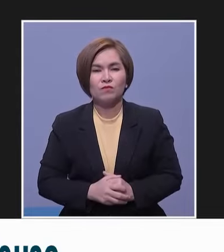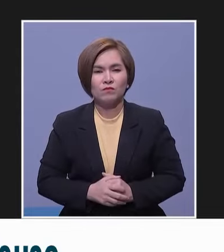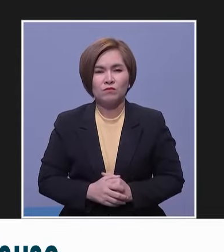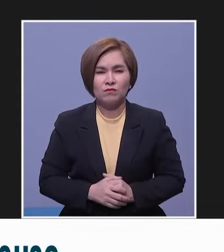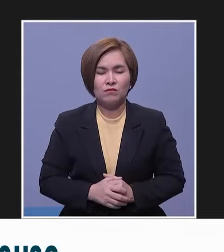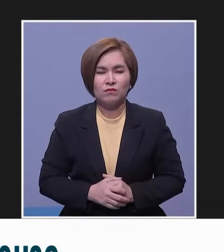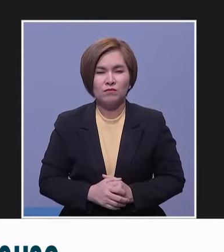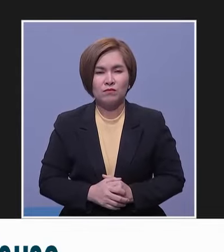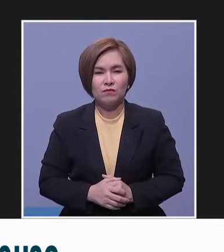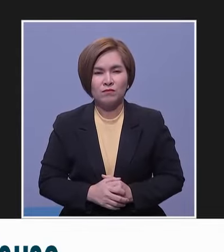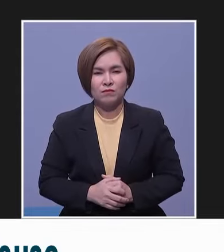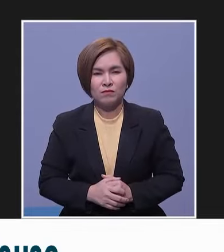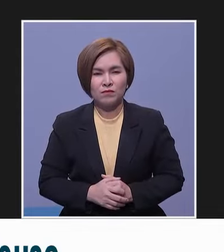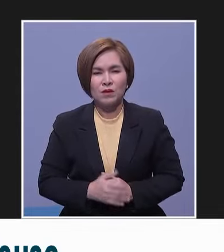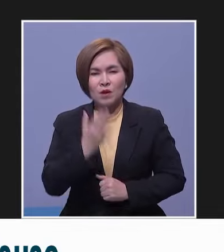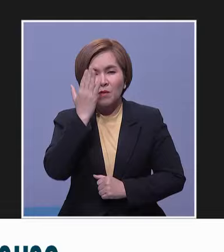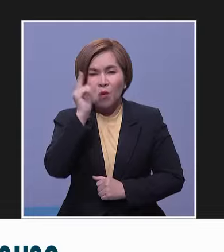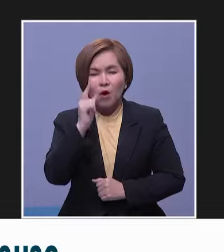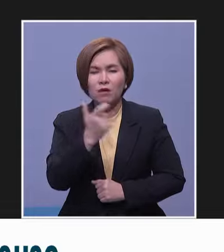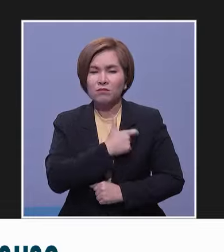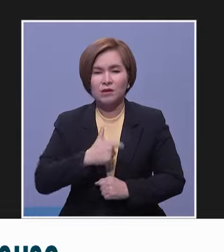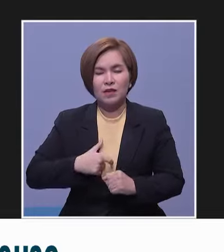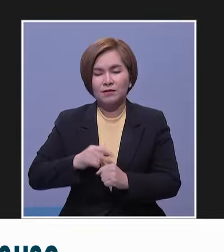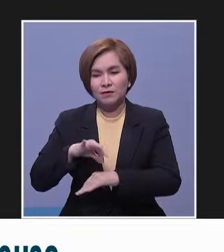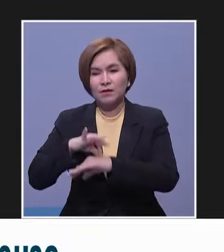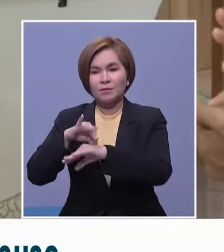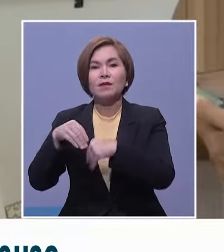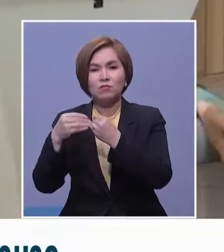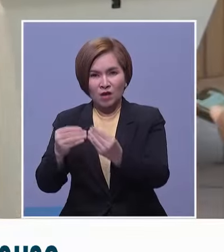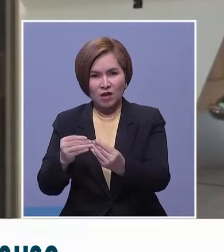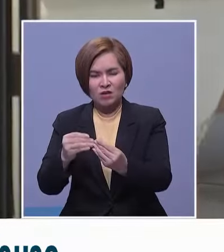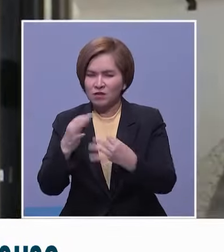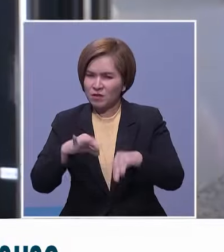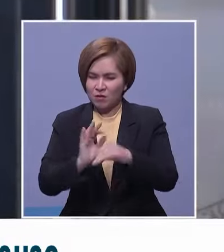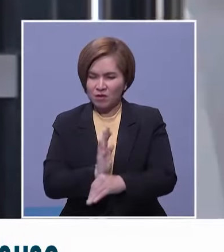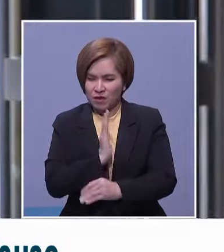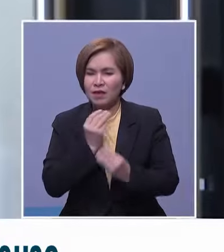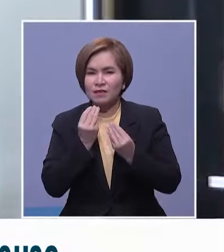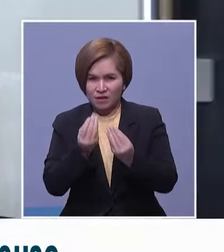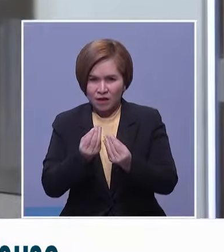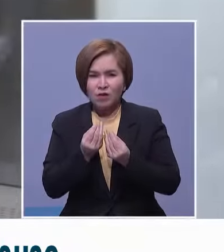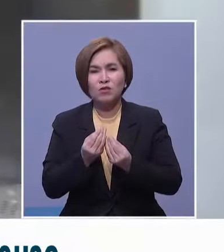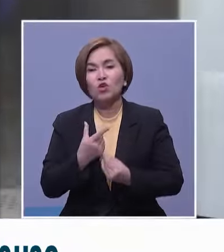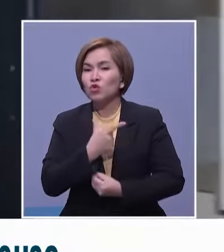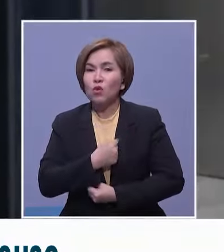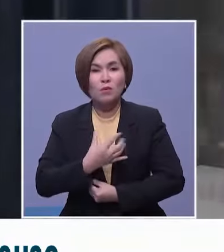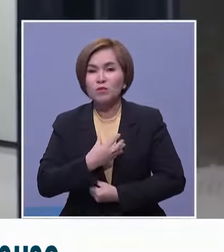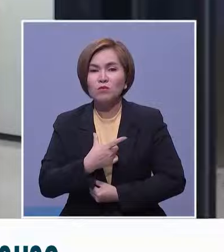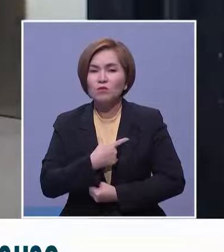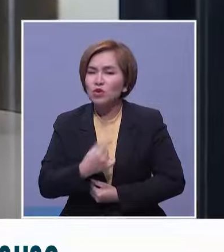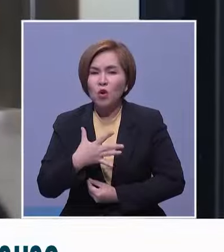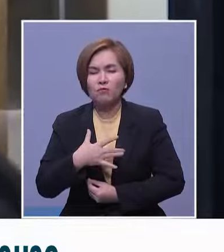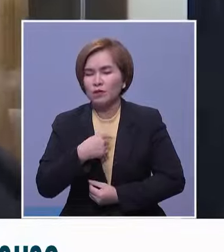ยการโปรดเกล้านะครับเพราะฉะนั้นเนี่ยควรให้เกียรติกันบ้างนะครับชอบไม่ชอบเนี่ยไม่ได้ว่าอะไร